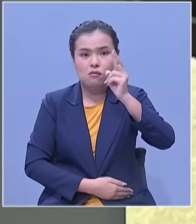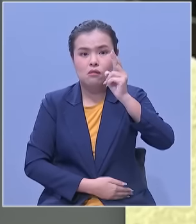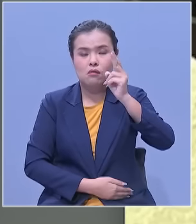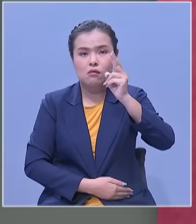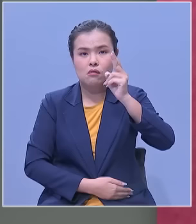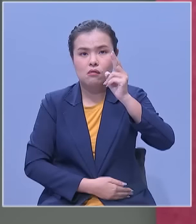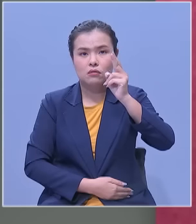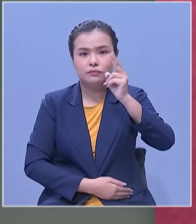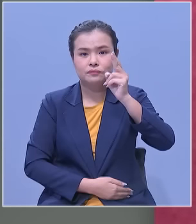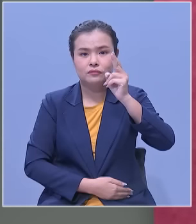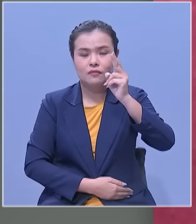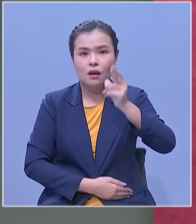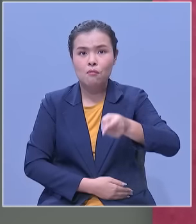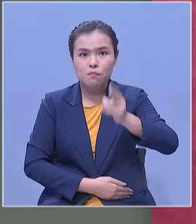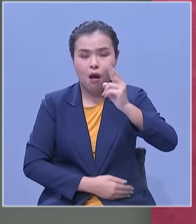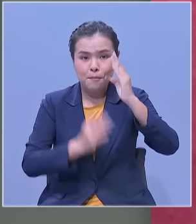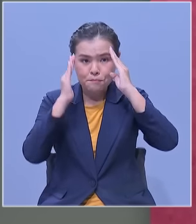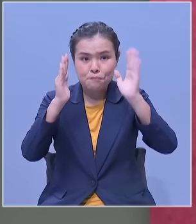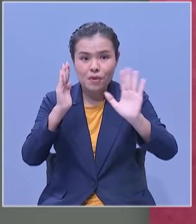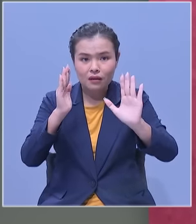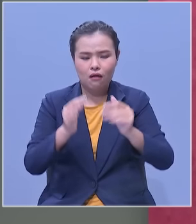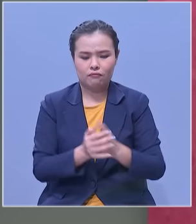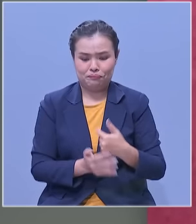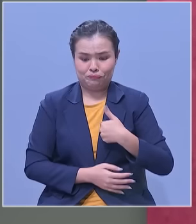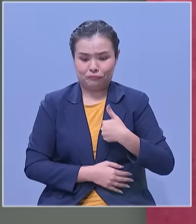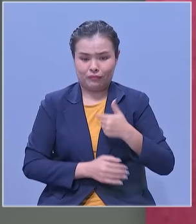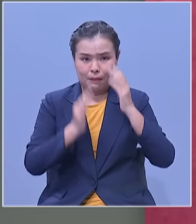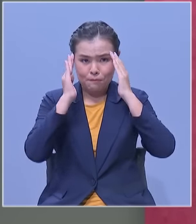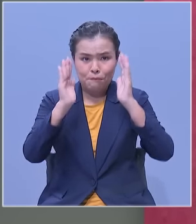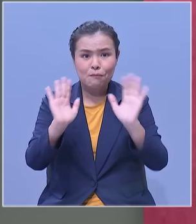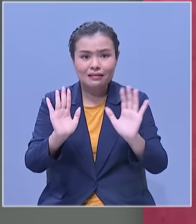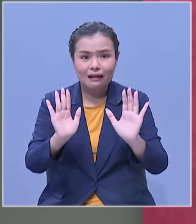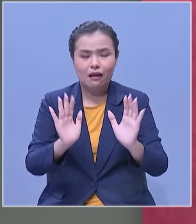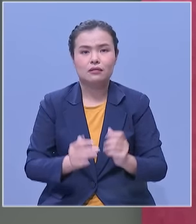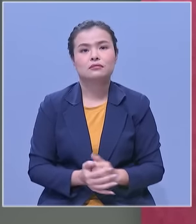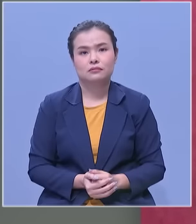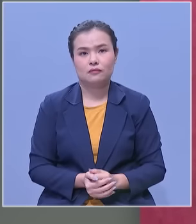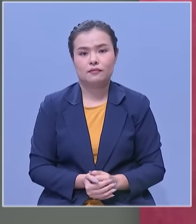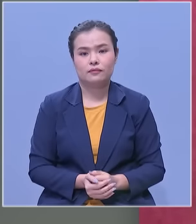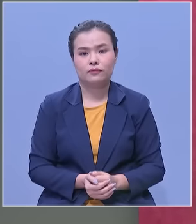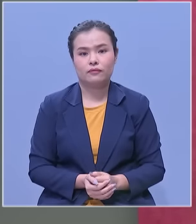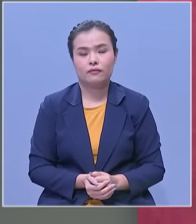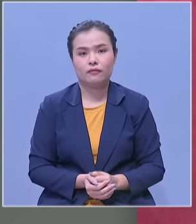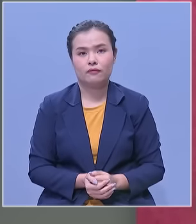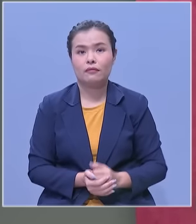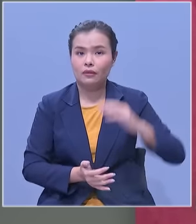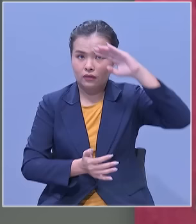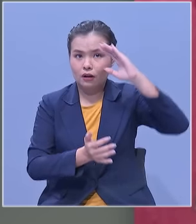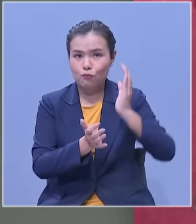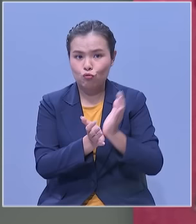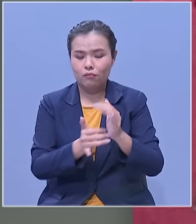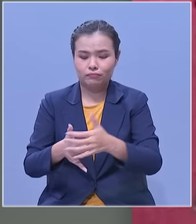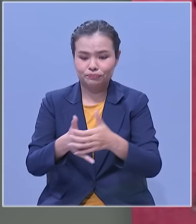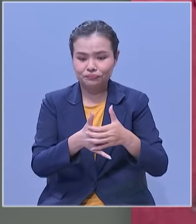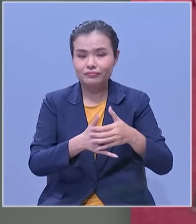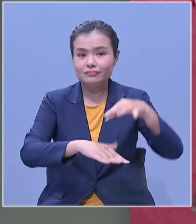ขู่แต่ปืนเกิดลั่นเขายืนยันว่าไม่ได้ตั้งใจจะยิงผู้ตายเนี่ยนะครับหลังจากนั้นตำรวจก็เลยควบคุมตัว